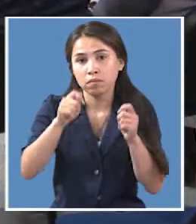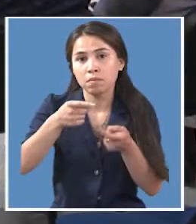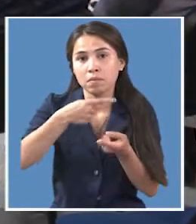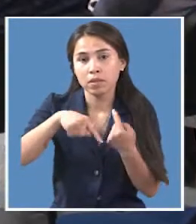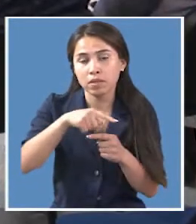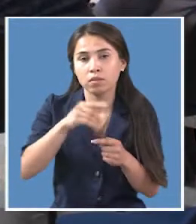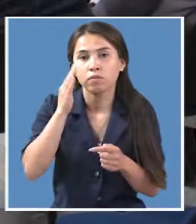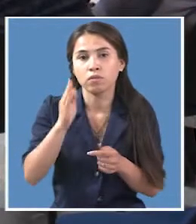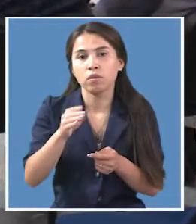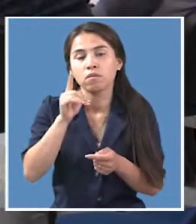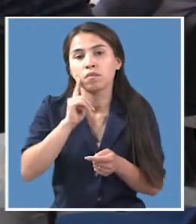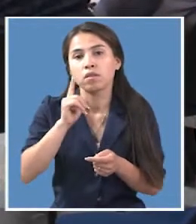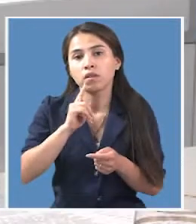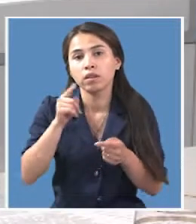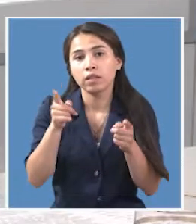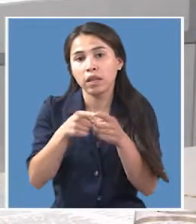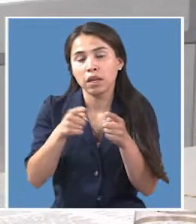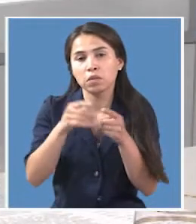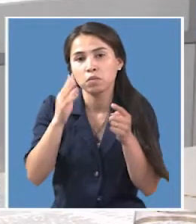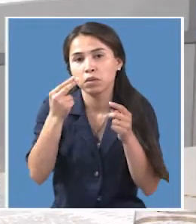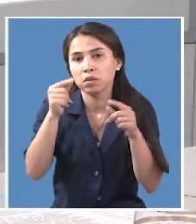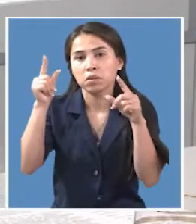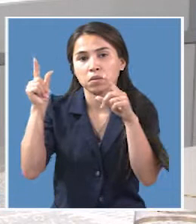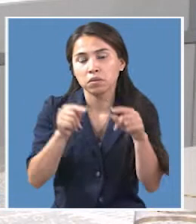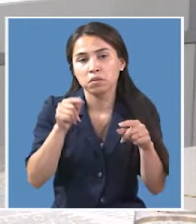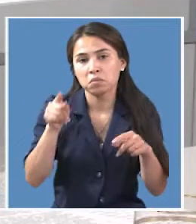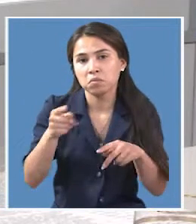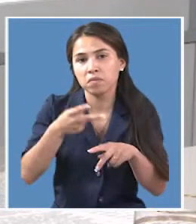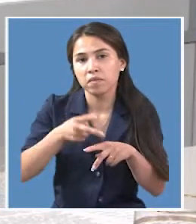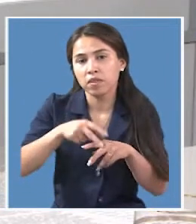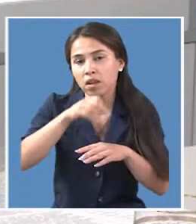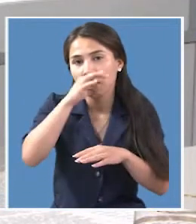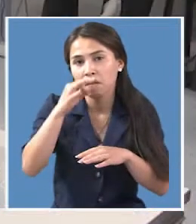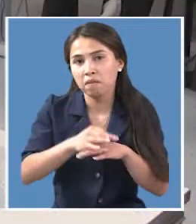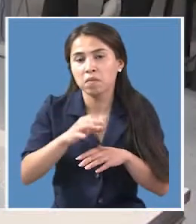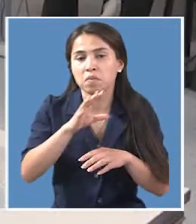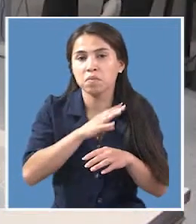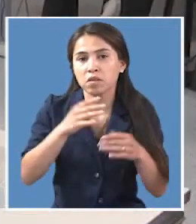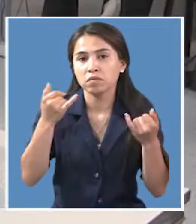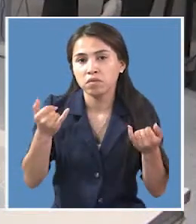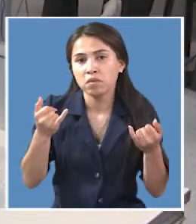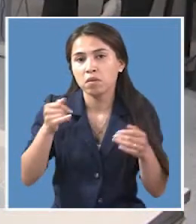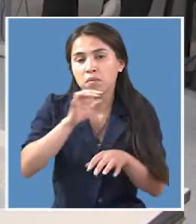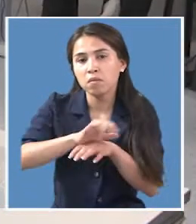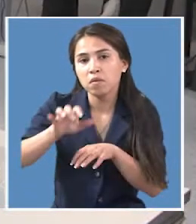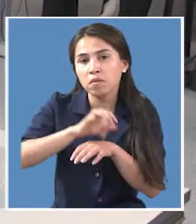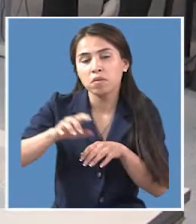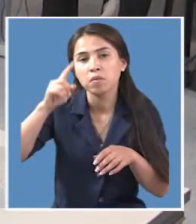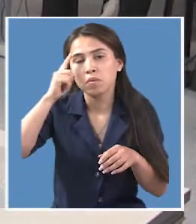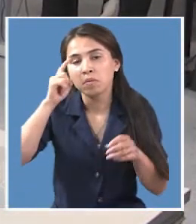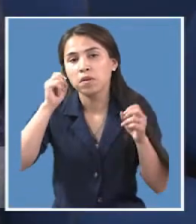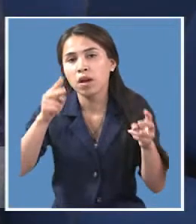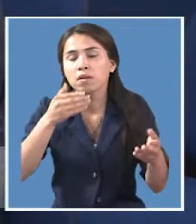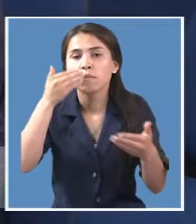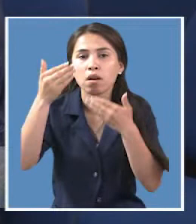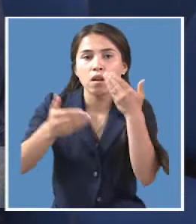где уже будет развита инфраструктура, а тарифы на аренду низкие, представители областной палаты предпринимателей посетили производственные предприятия